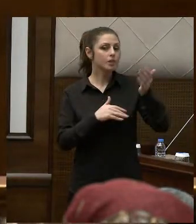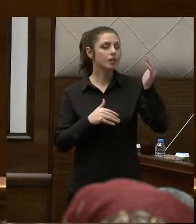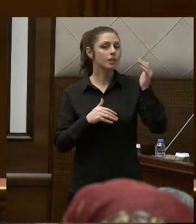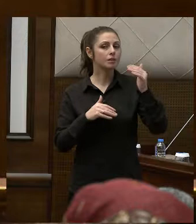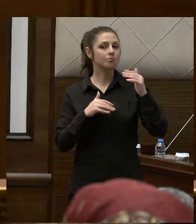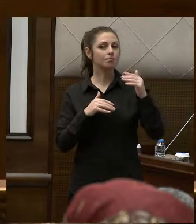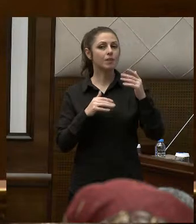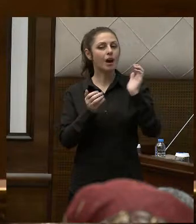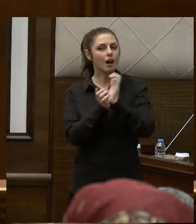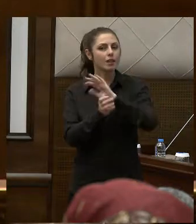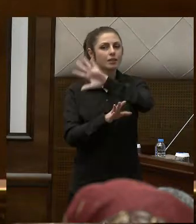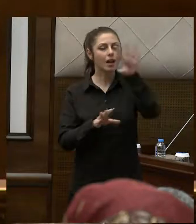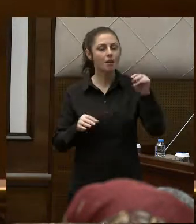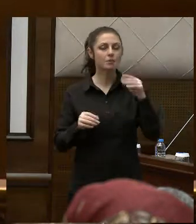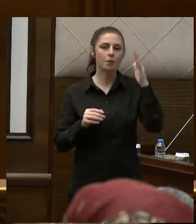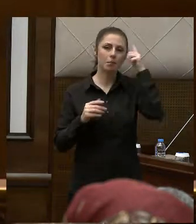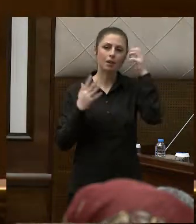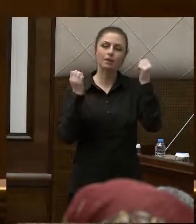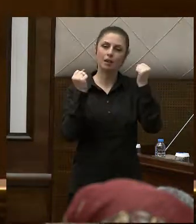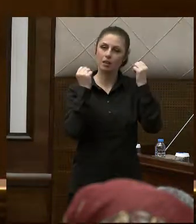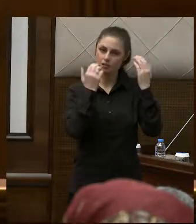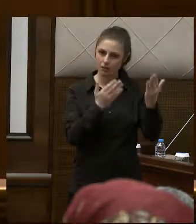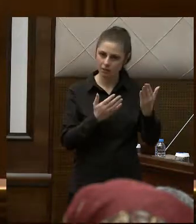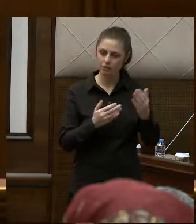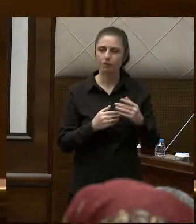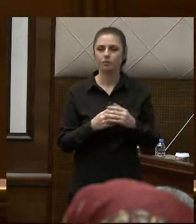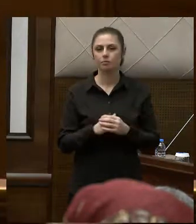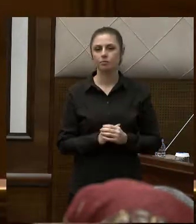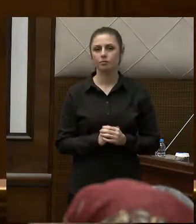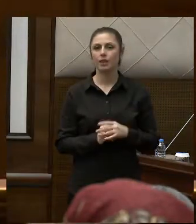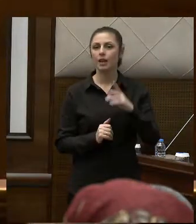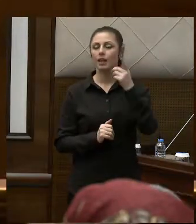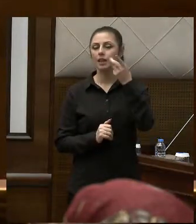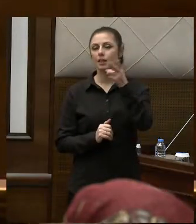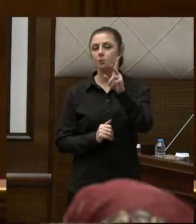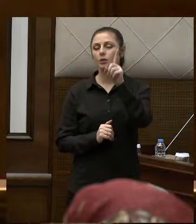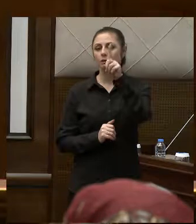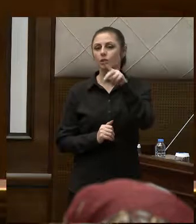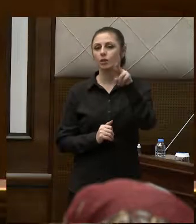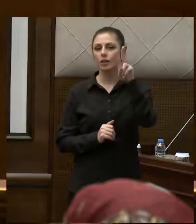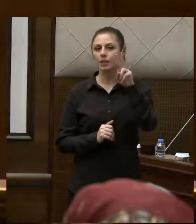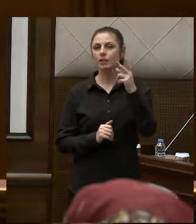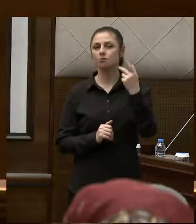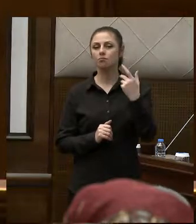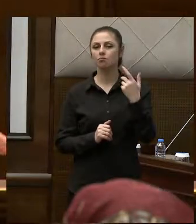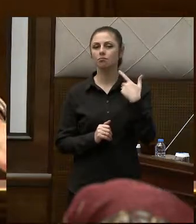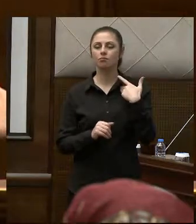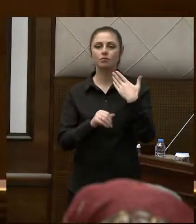ve hayırlı, sağlıklı, uzun ömürler diliyoruz. 2017 ülkemizin